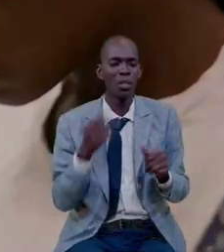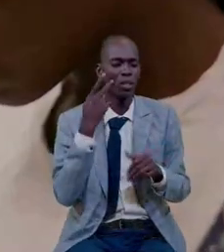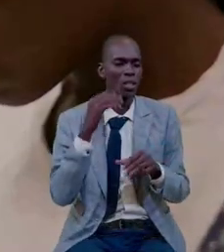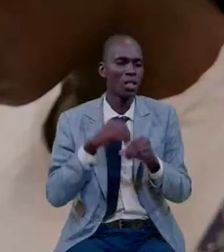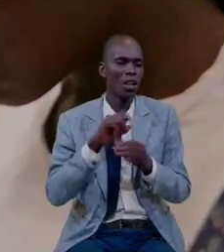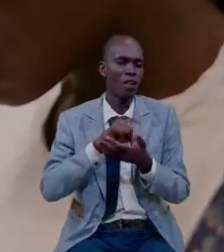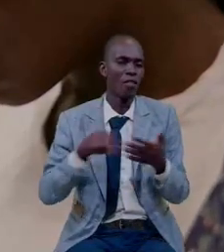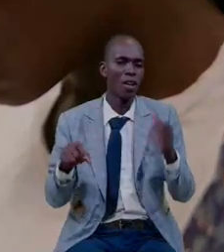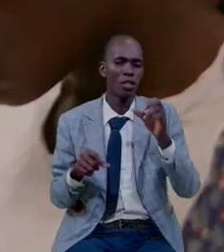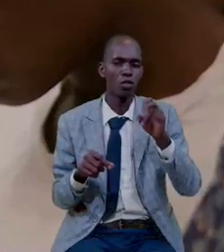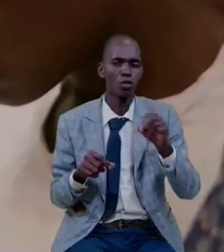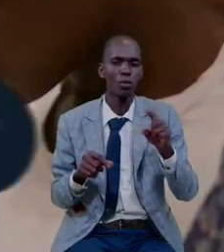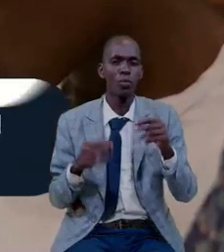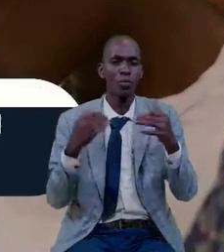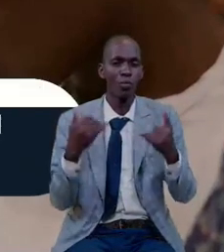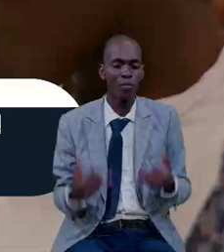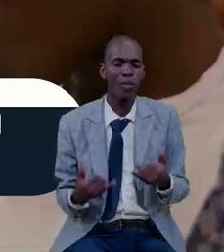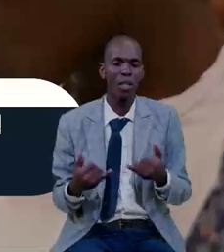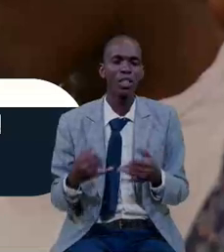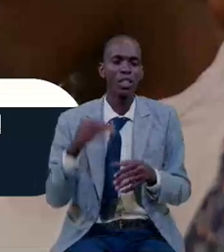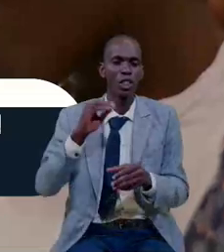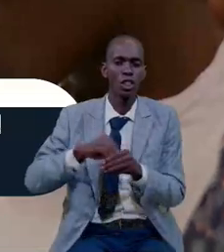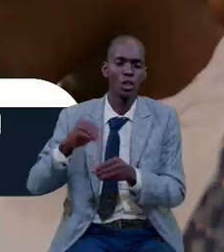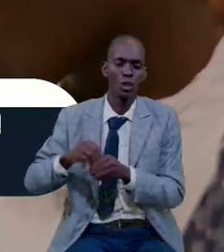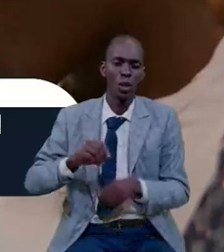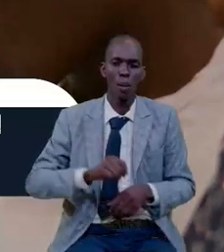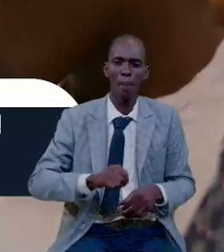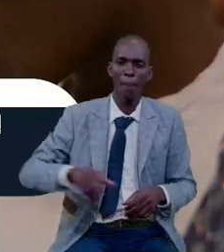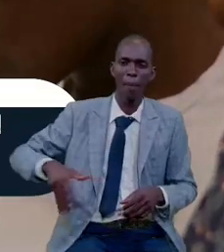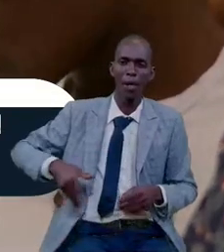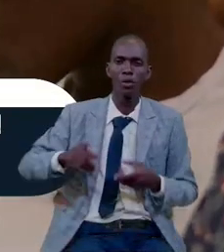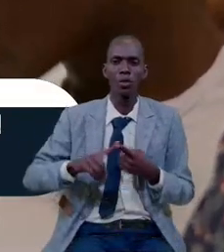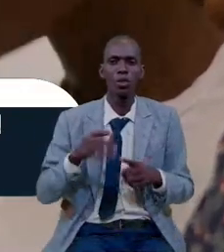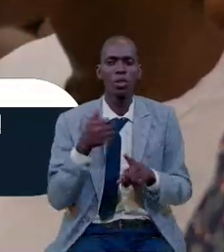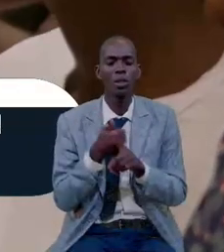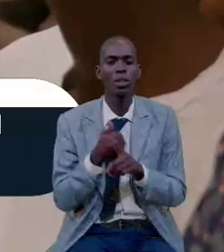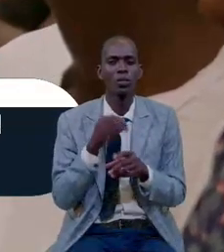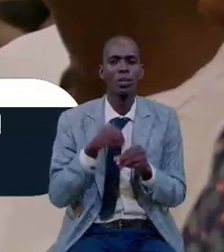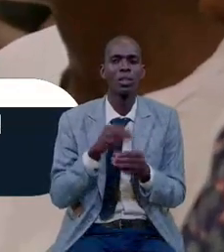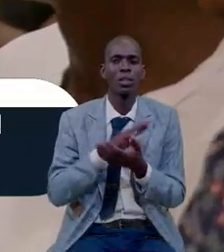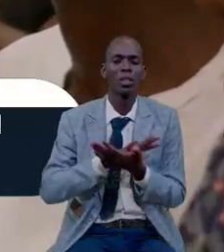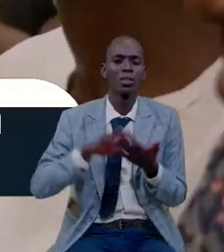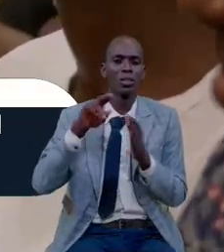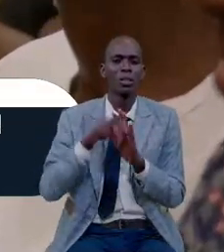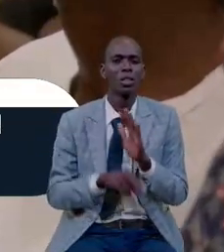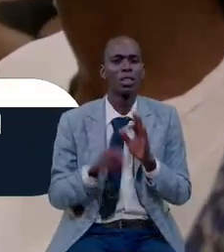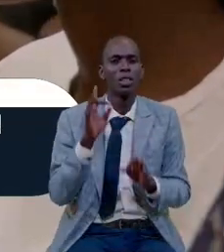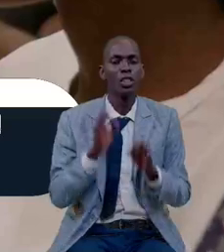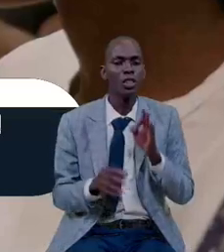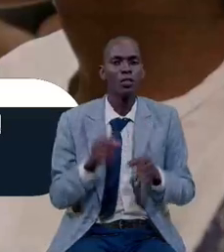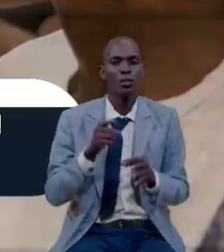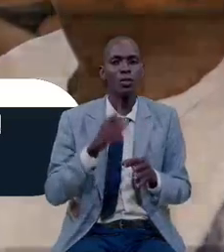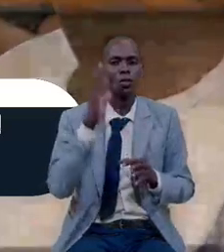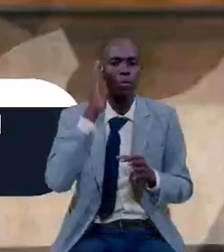12. Se semer selon la justice, si vous allez servir le Seigneur, si vous